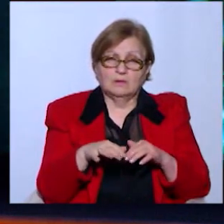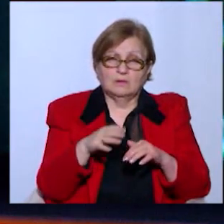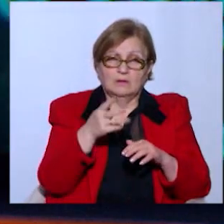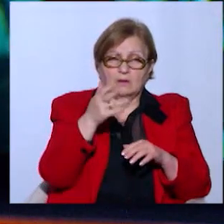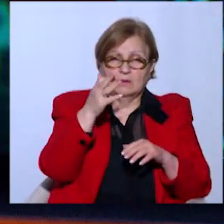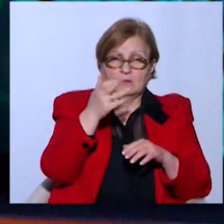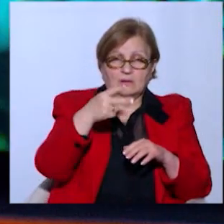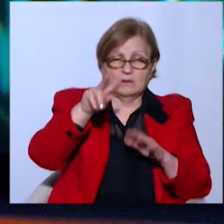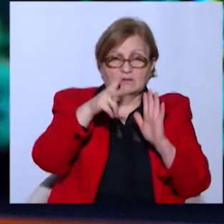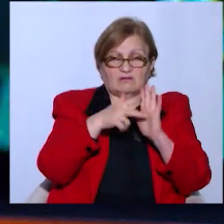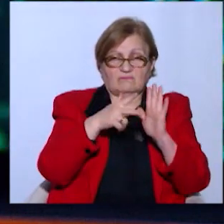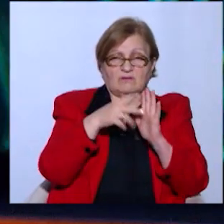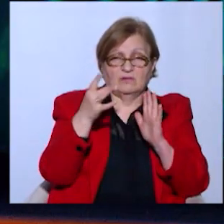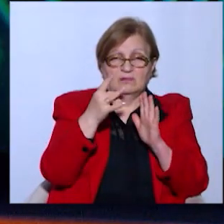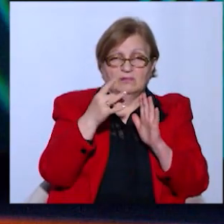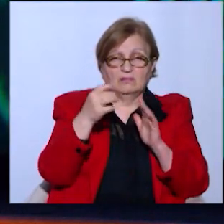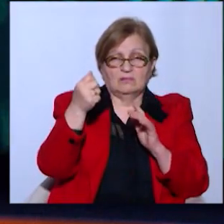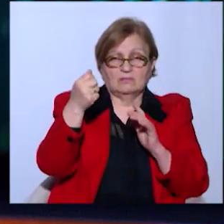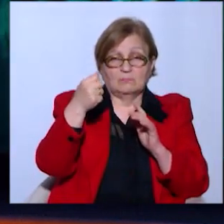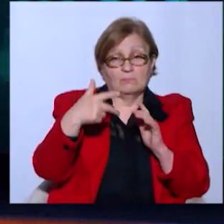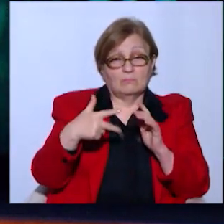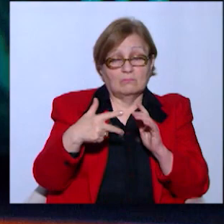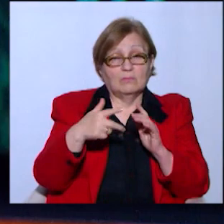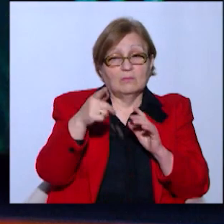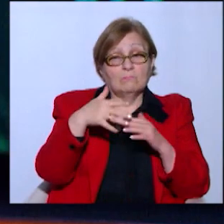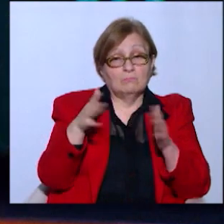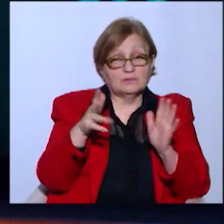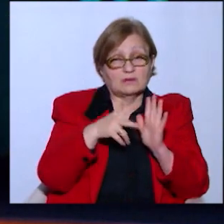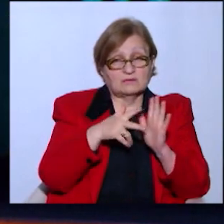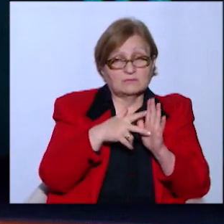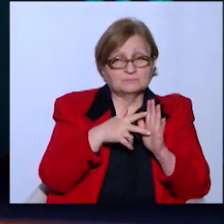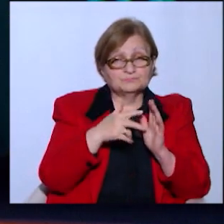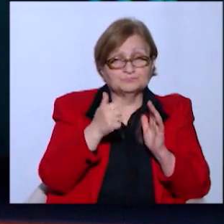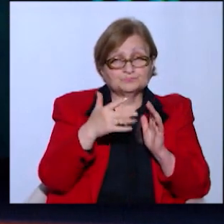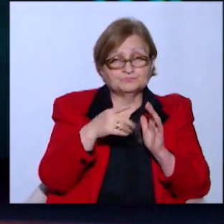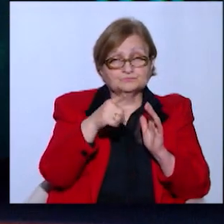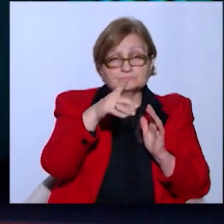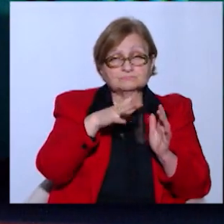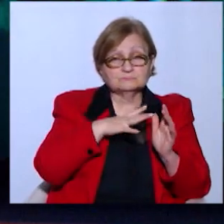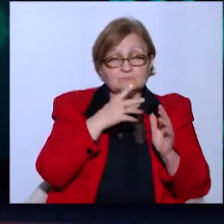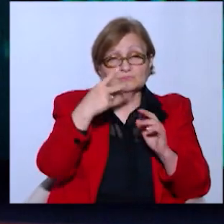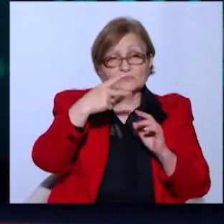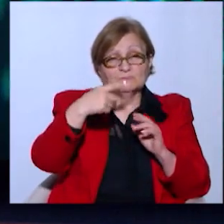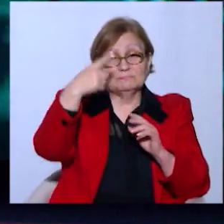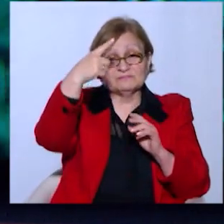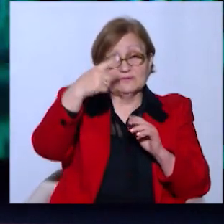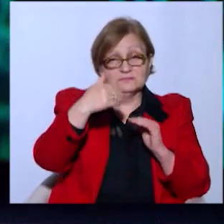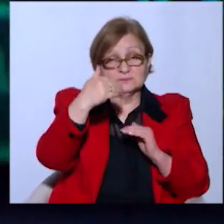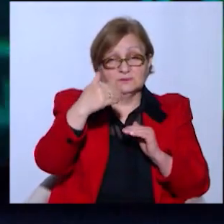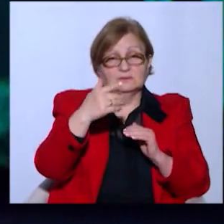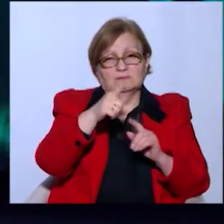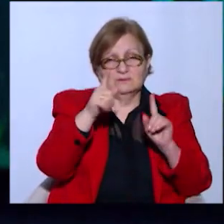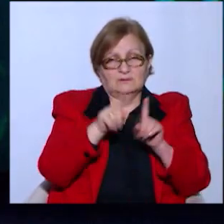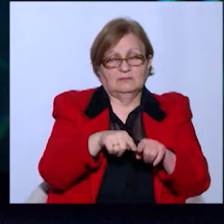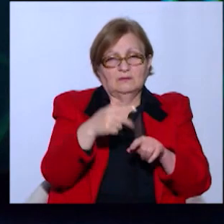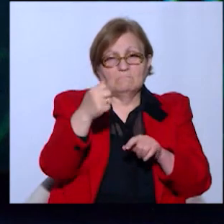ქუხარისხა დრო აჯერ მეტია, ეს მესამე ჯამი პირველ ჯამზე, ანუ რამდენჯერაც მეტი იყო მეორე ჯამი პირველ ჯამზე, მესამე